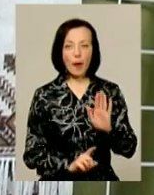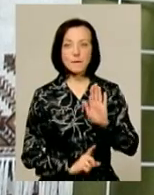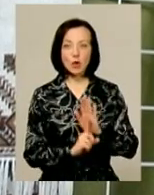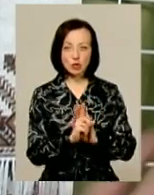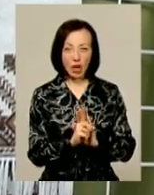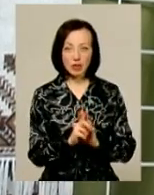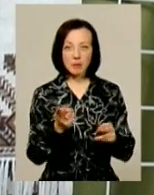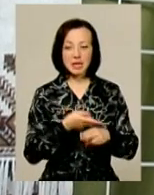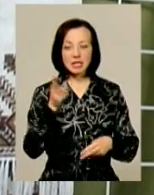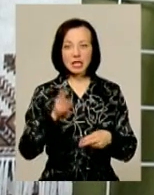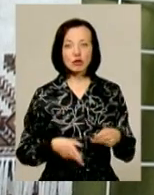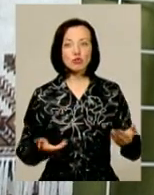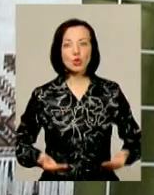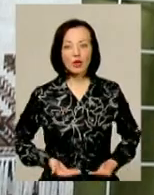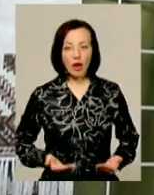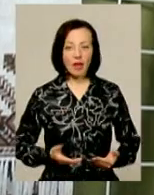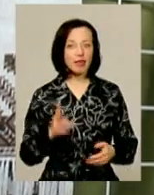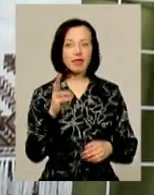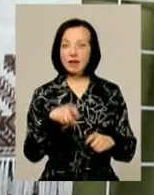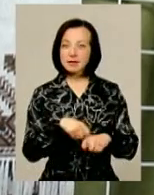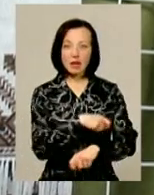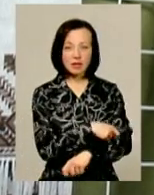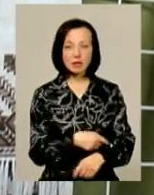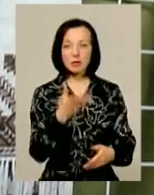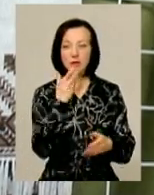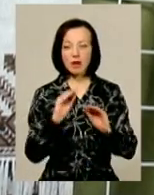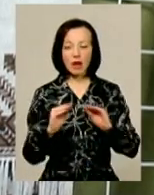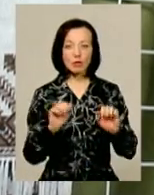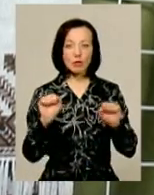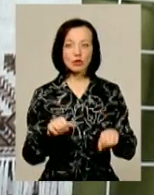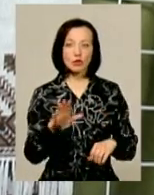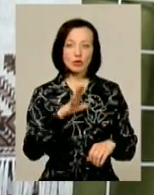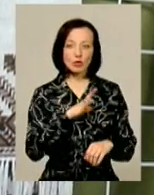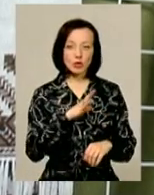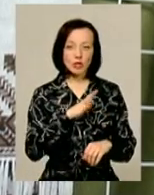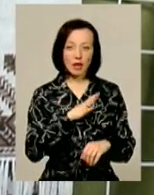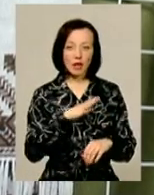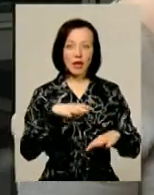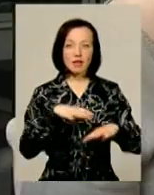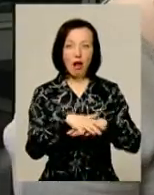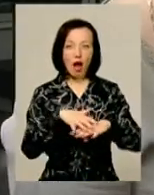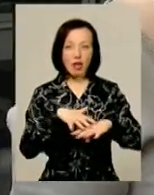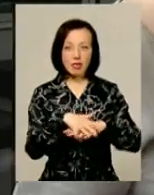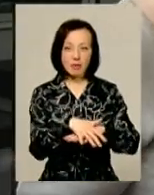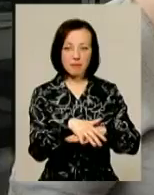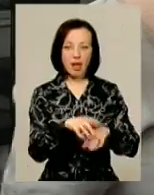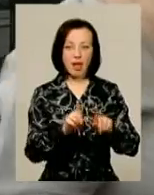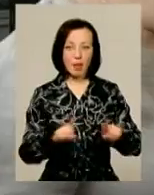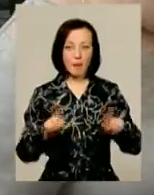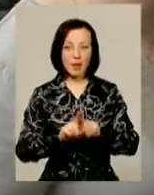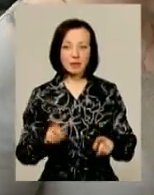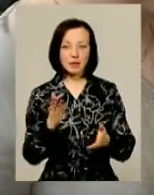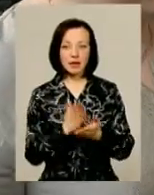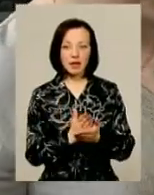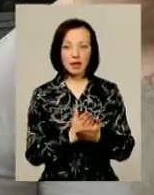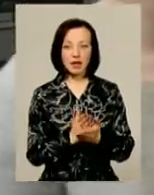початок і безкінечність буття. Вона не з тканини, прикрашена може бути якимись чи тканими елементами, чи от, наприклад, є